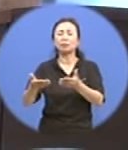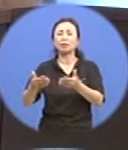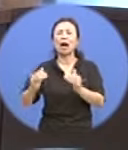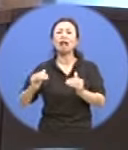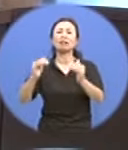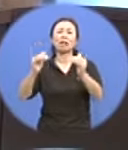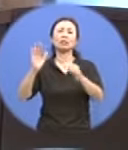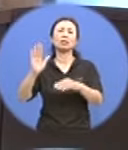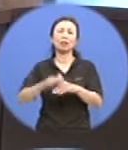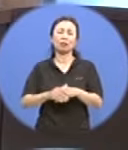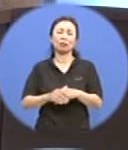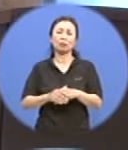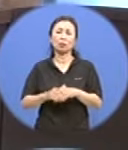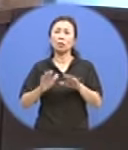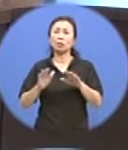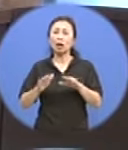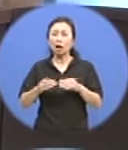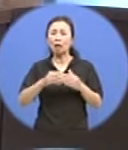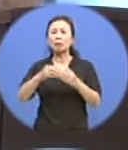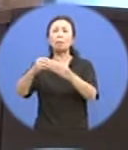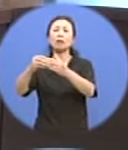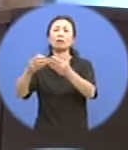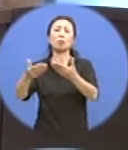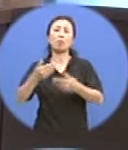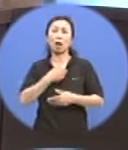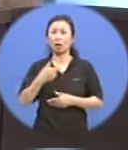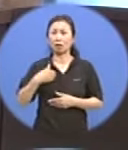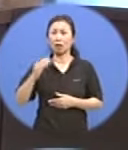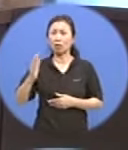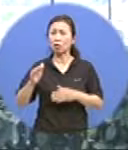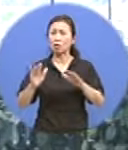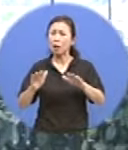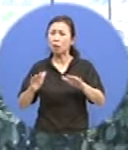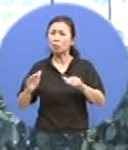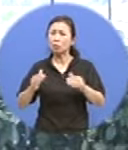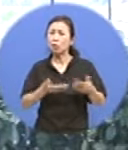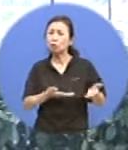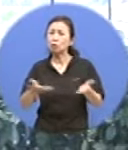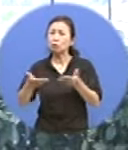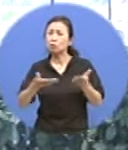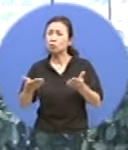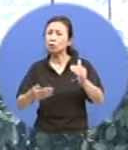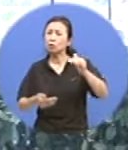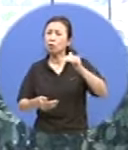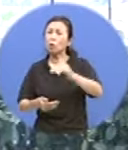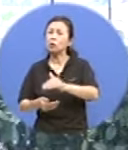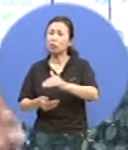ところがだんだんそこの機能が落ちていますね。で、かえって今度は